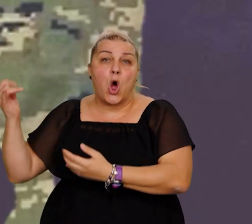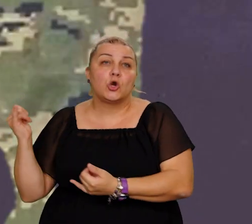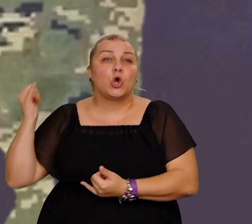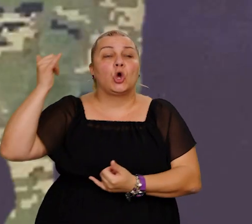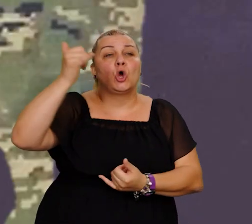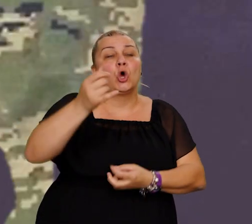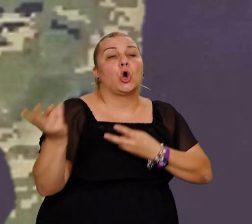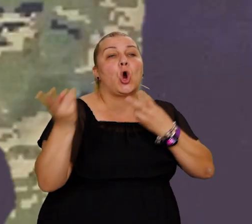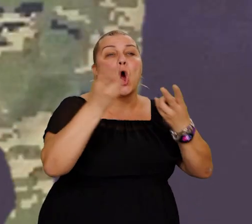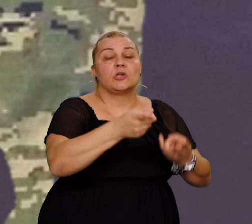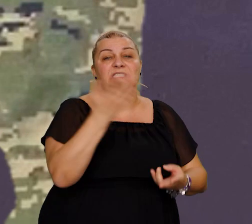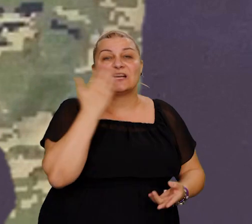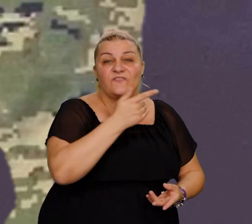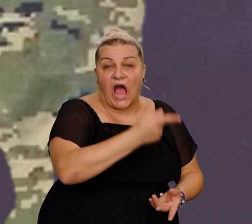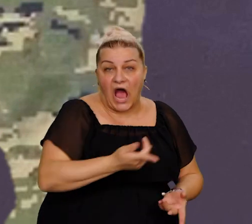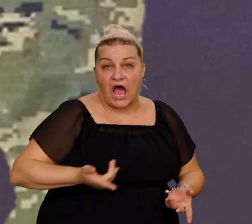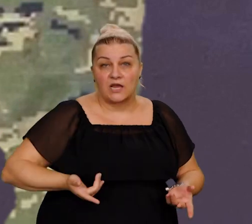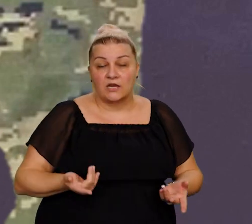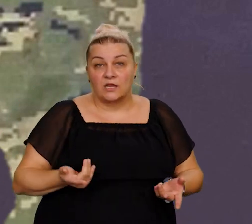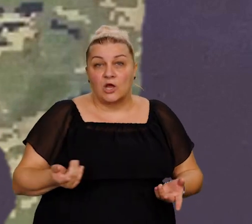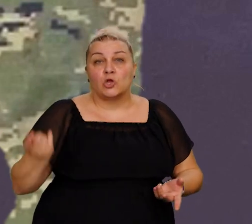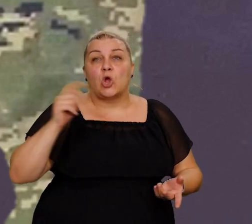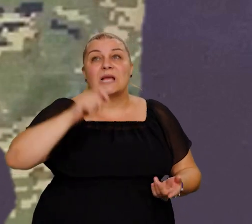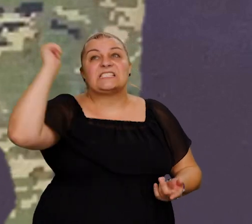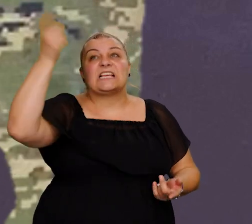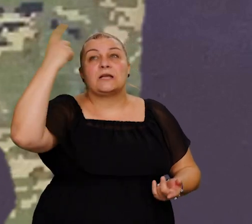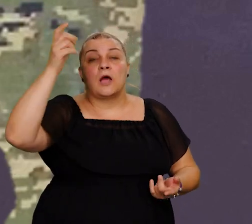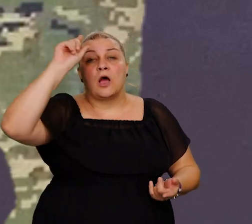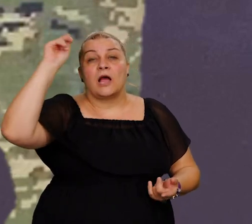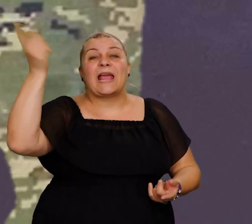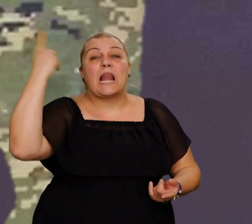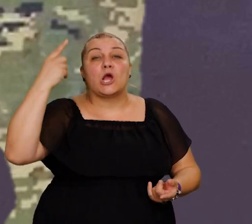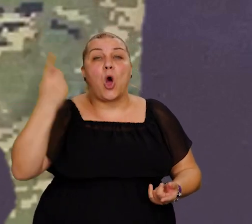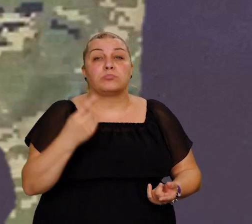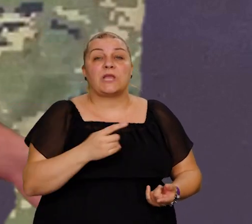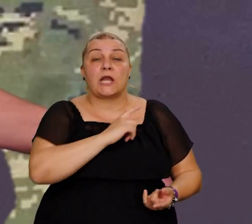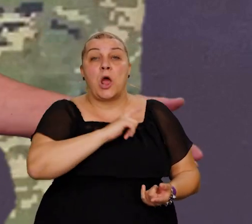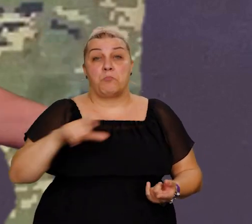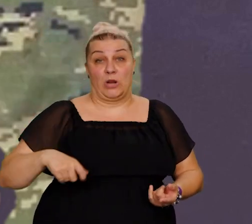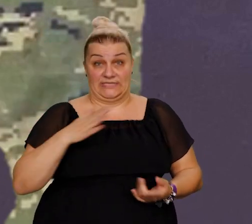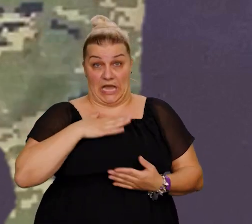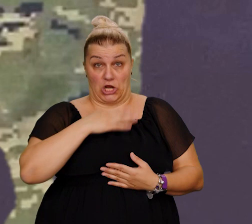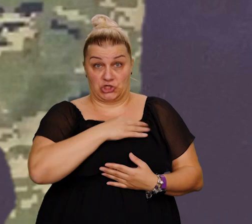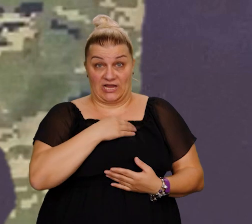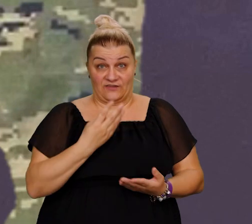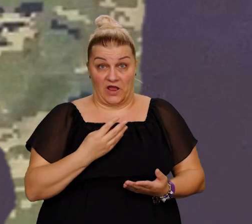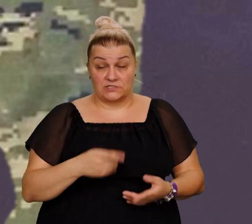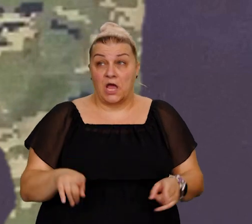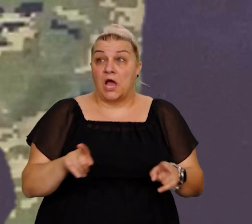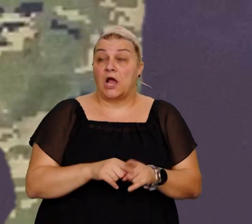na Hvaru. Gostuje na Hvaru, dolazi čovjek srpski, helikopterom MUP-a Republike Srbije, najnormalnije je kada je